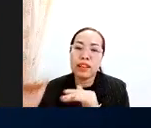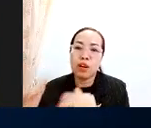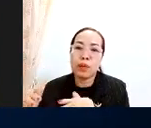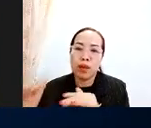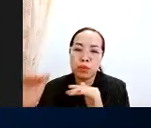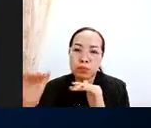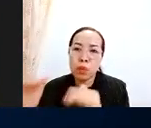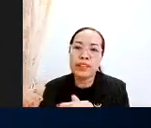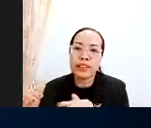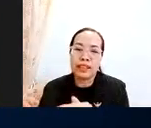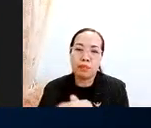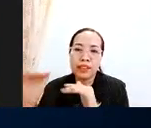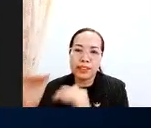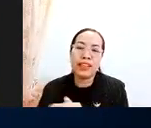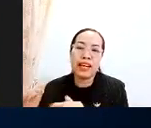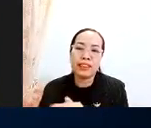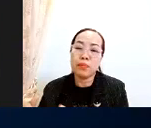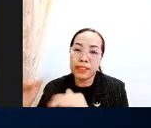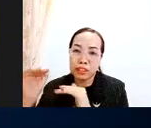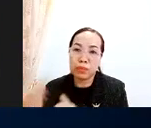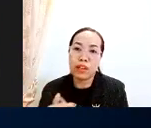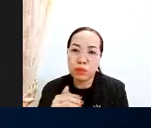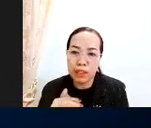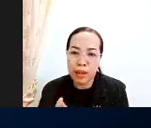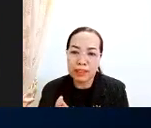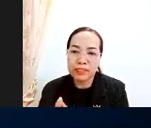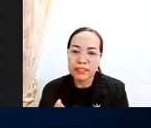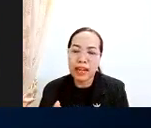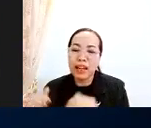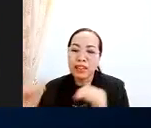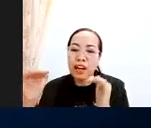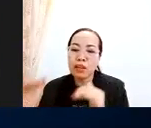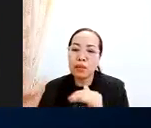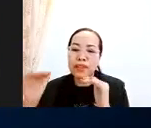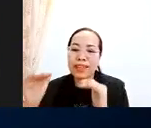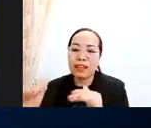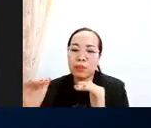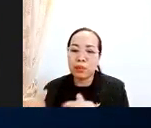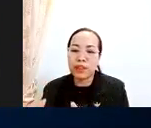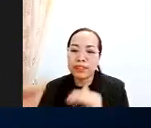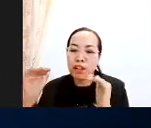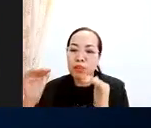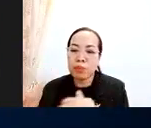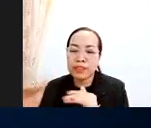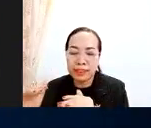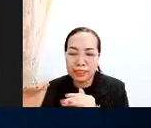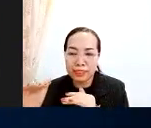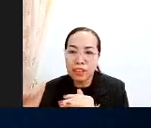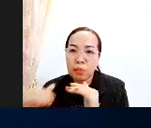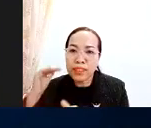trời tại cực vì mong buồn chả nằm bay chanh lan tới bằng nếu nhóm tựa đó cô đau bàn chả đôi mình miên ca rồi vừa rồi vì đôi